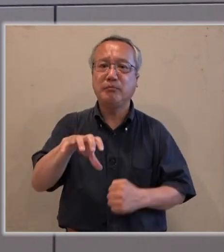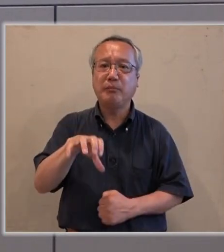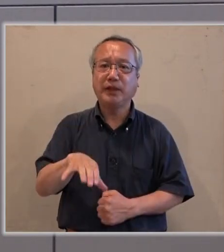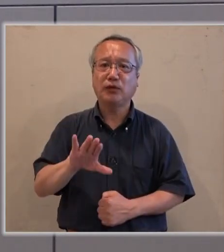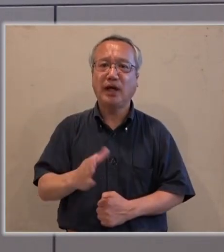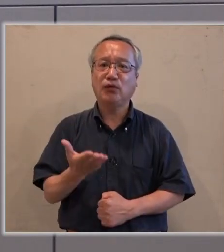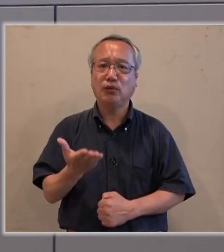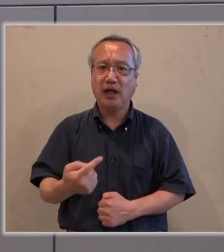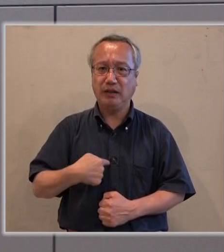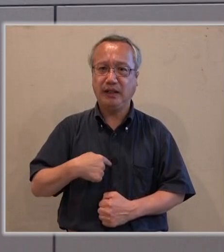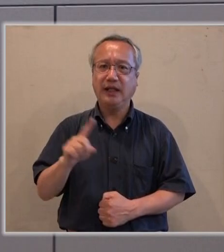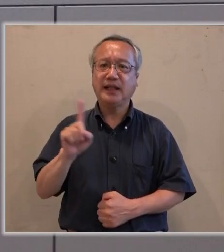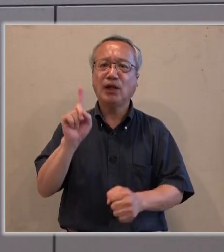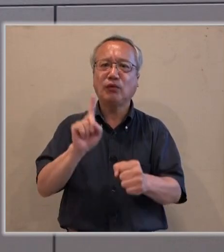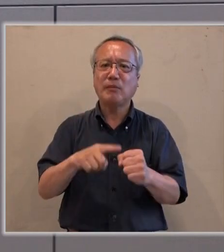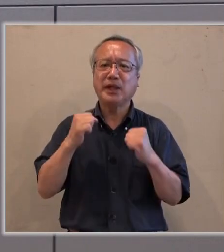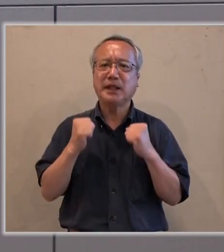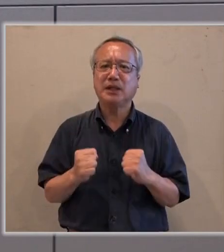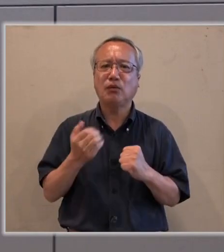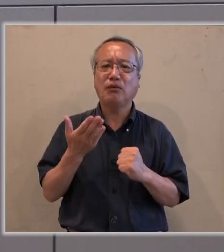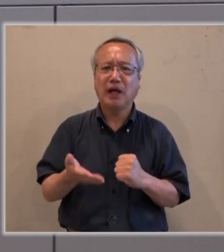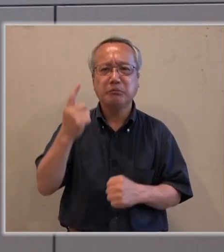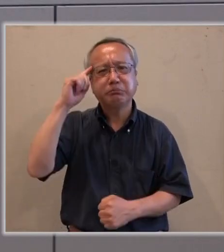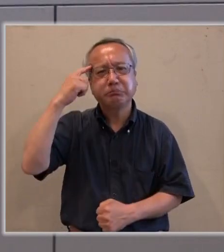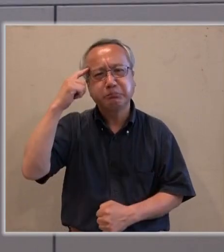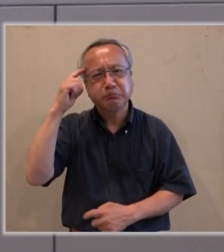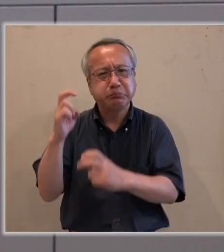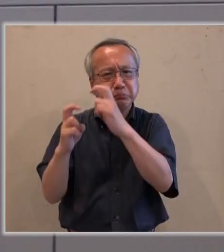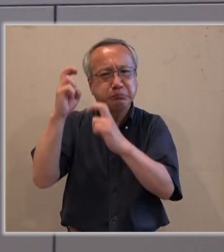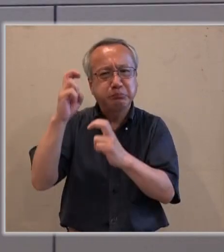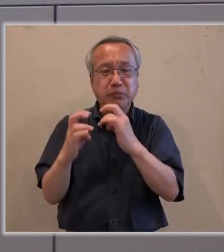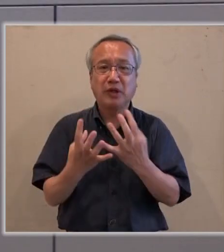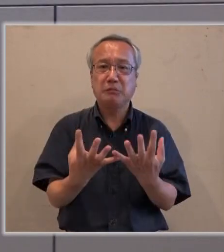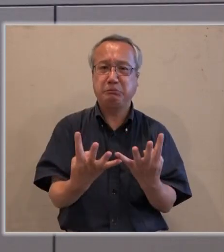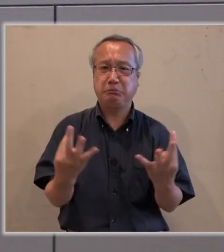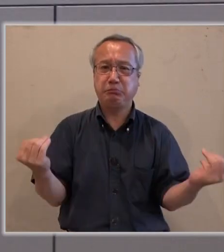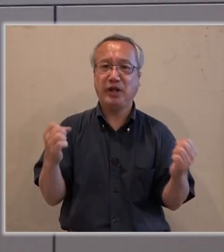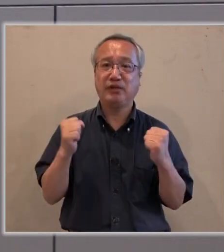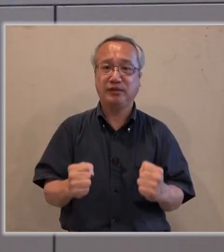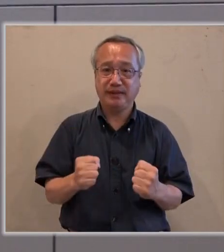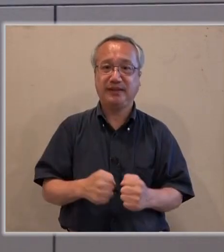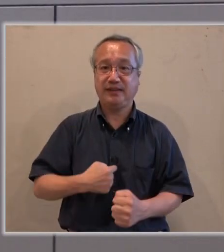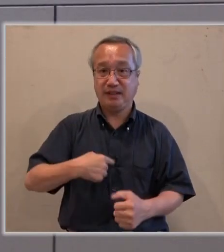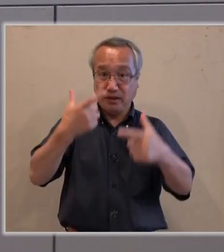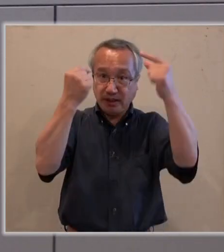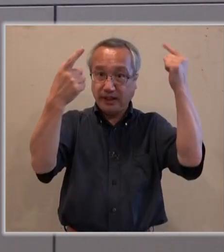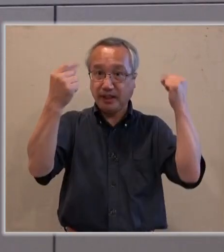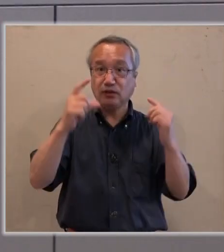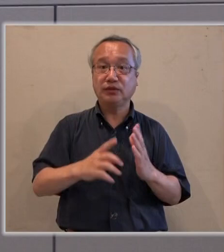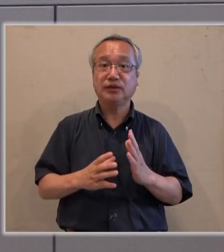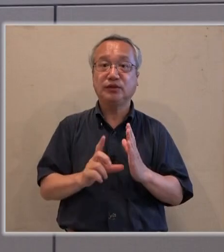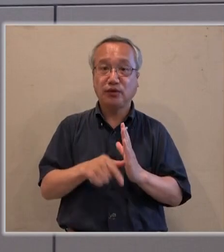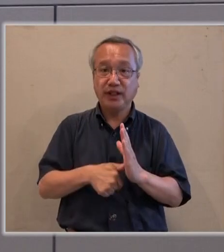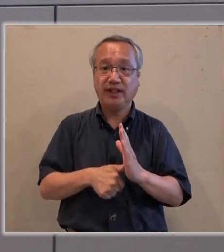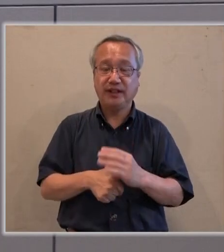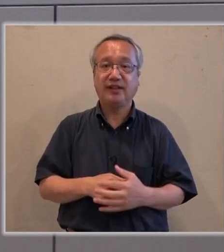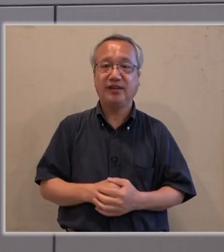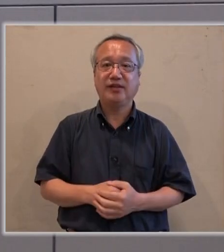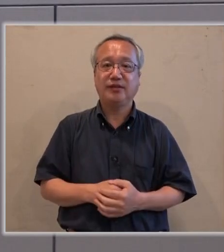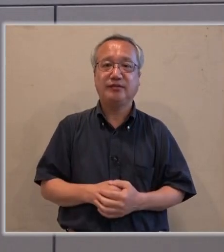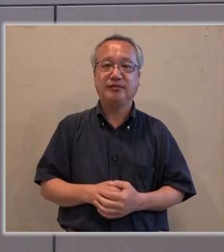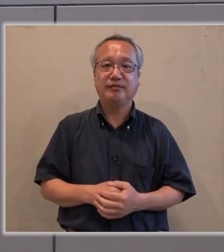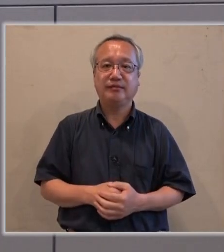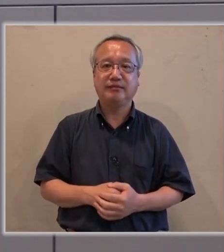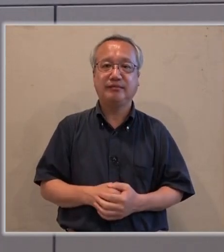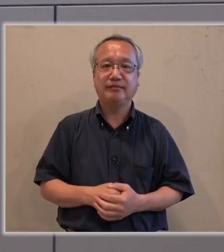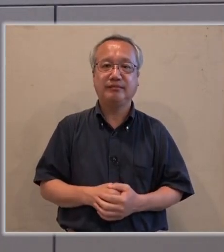何のためにいるんだろうって考えている若者すごいいっぱいいると思いますし、私自身も大学生の時に、私山本かな子って言うんですけど、山